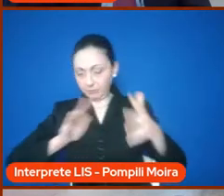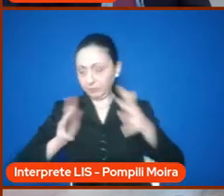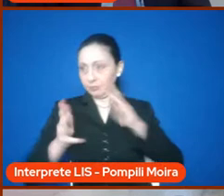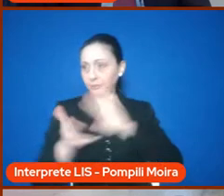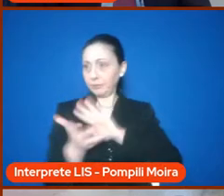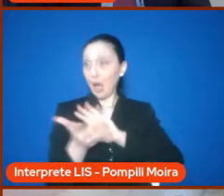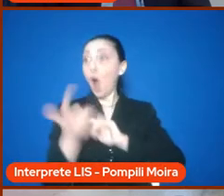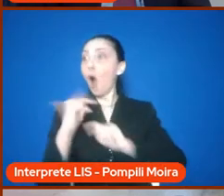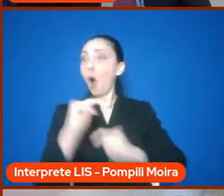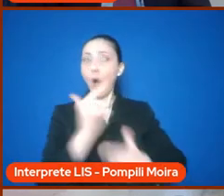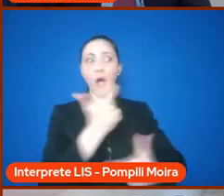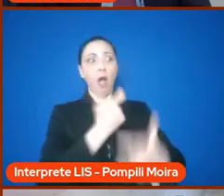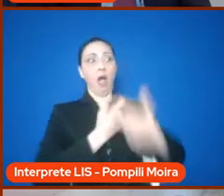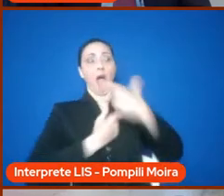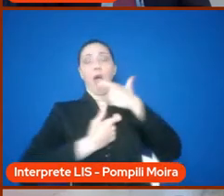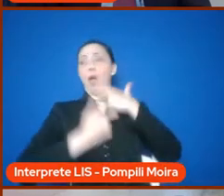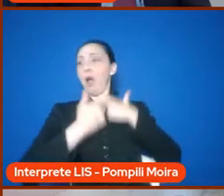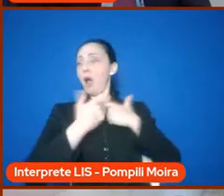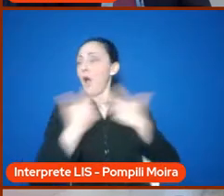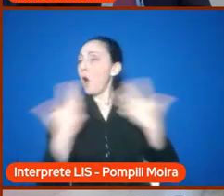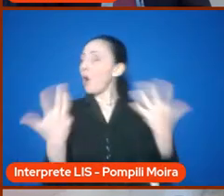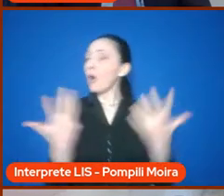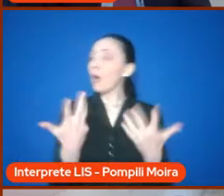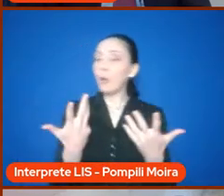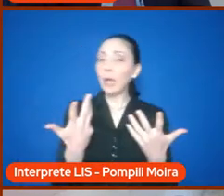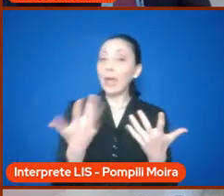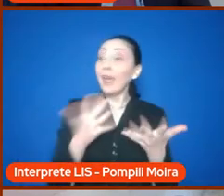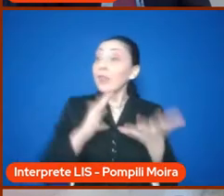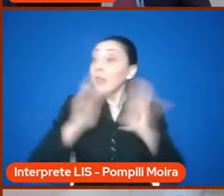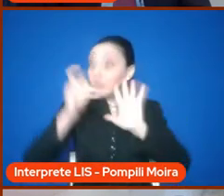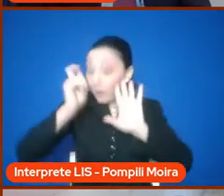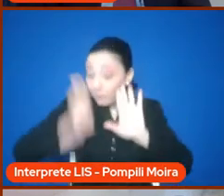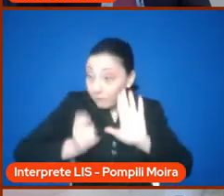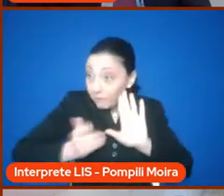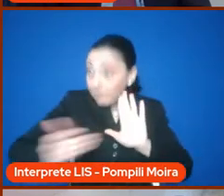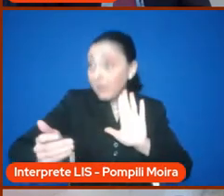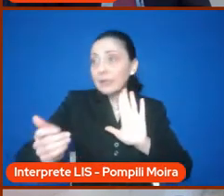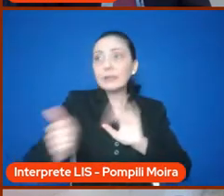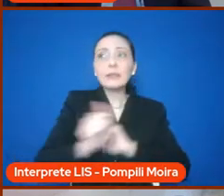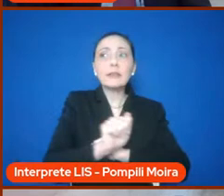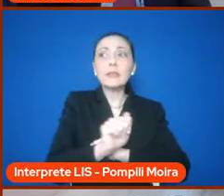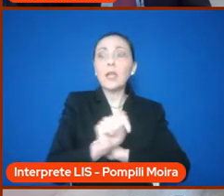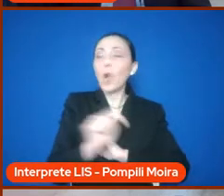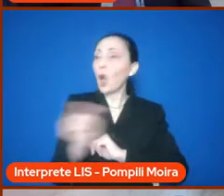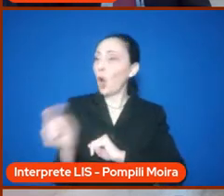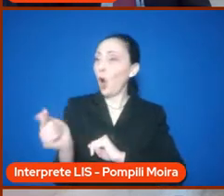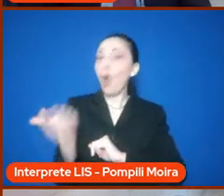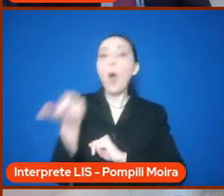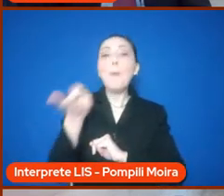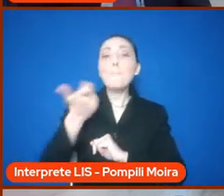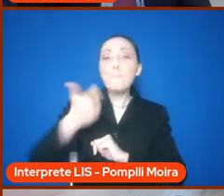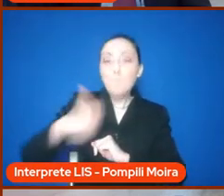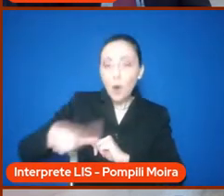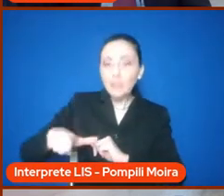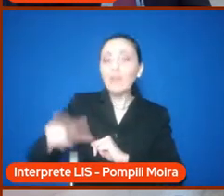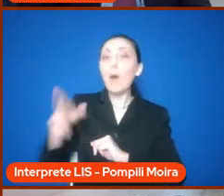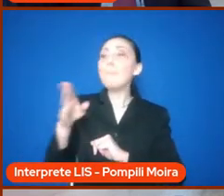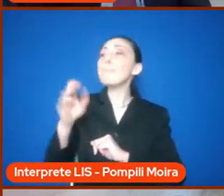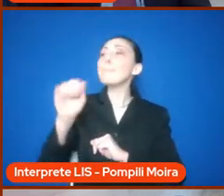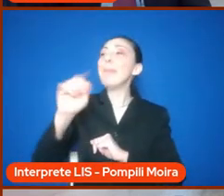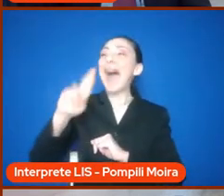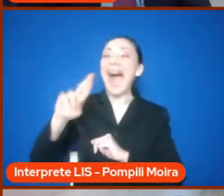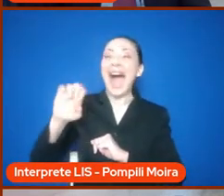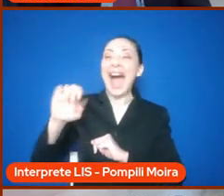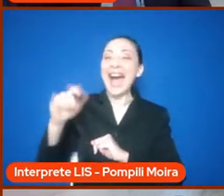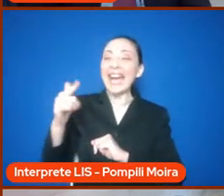stato precedente? La trasformazione è partita, perché poi alla fine anche nelle discussioni di Baretto, quelle davanti